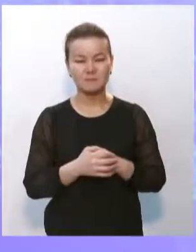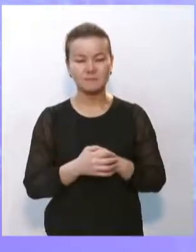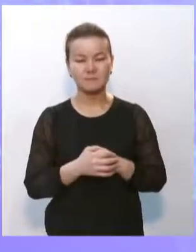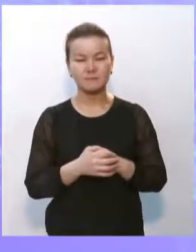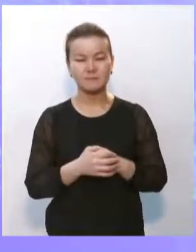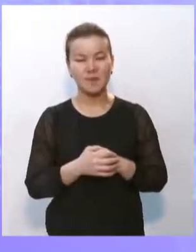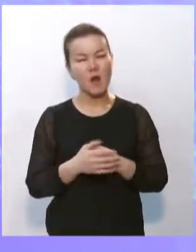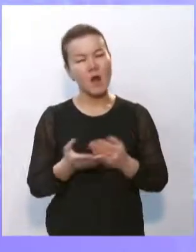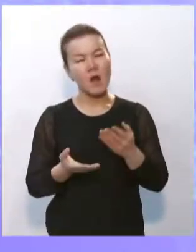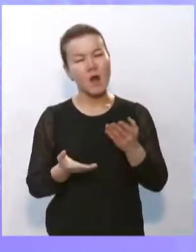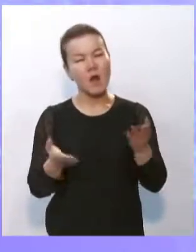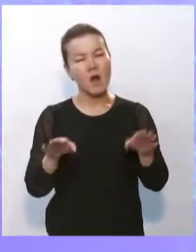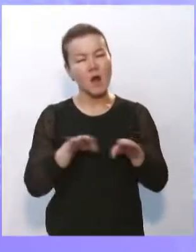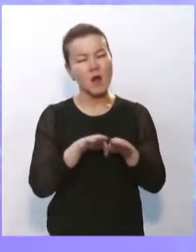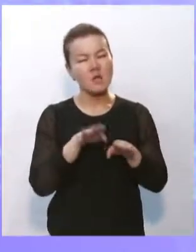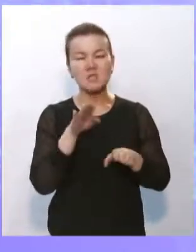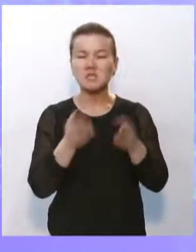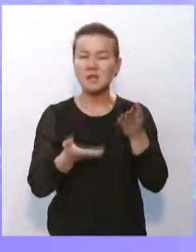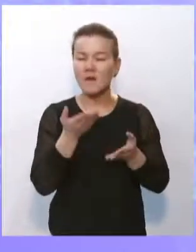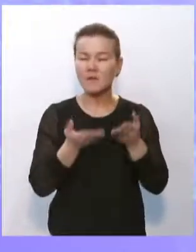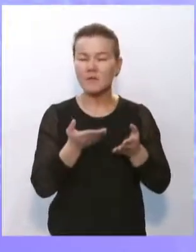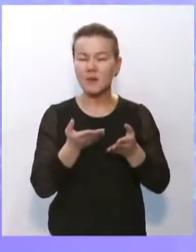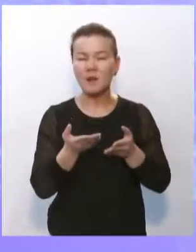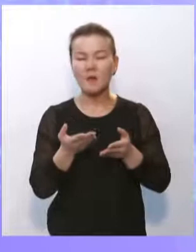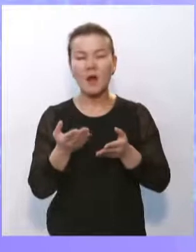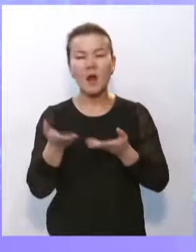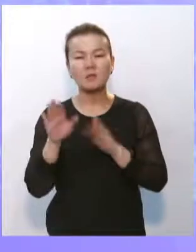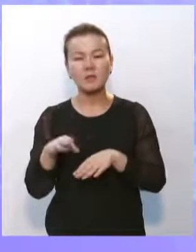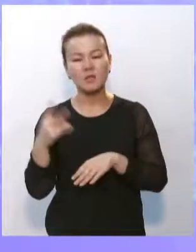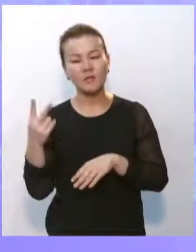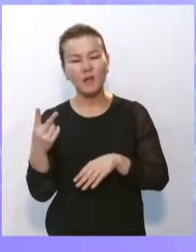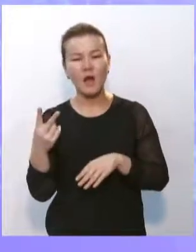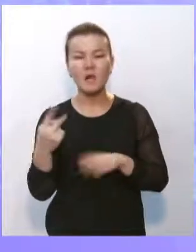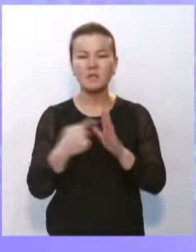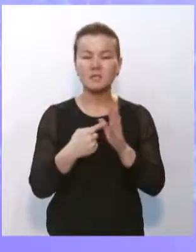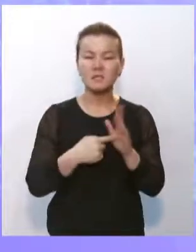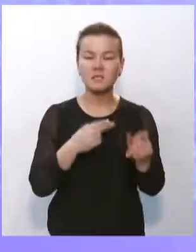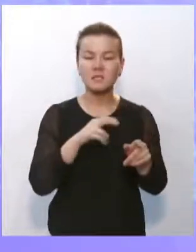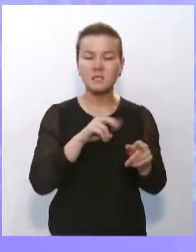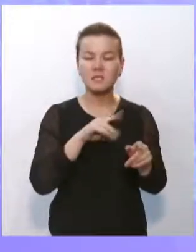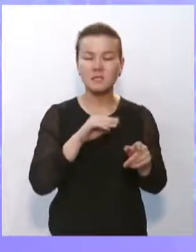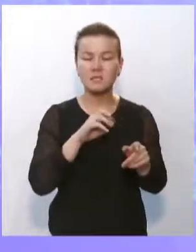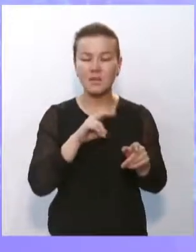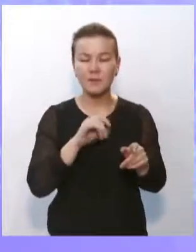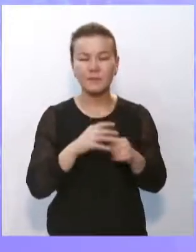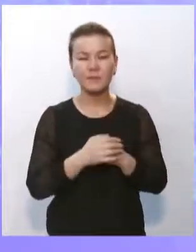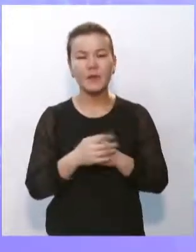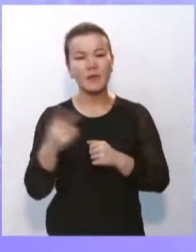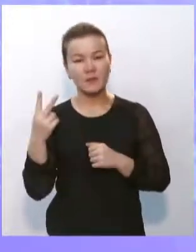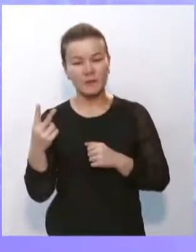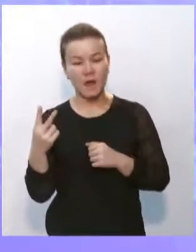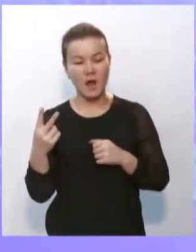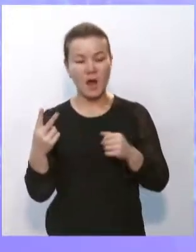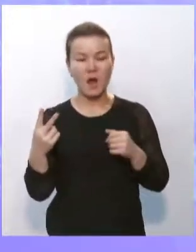сравниваем остаток 2 с делителем два меньше трех